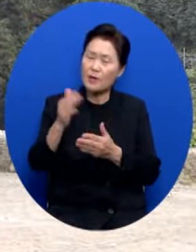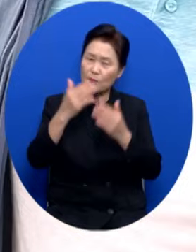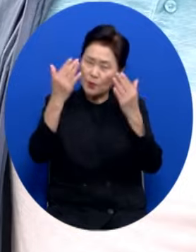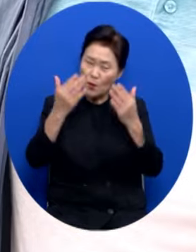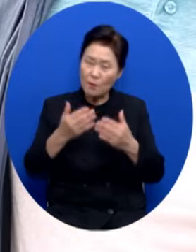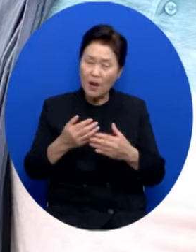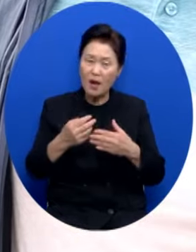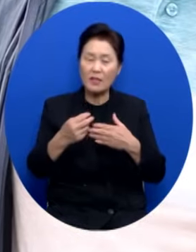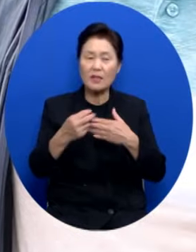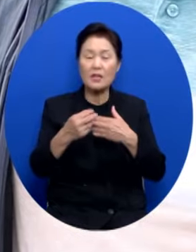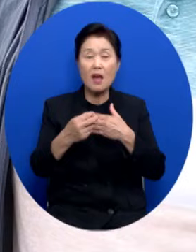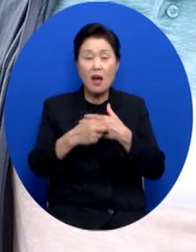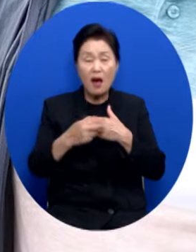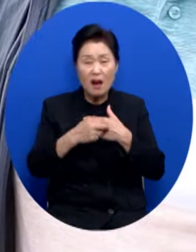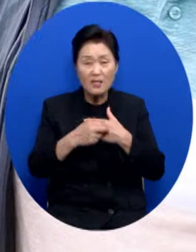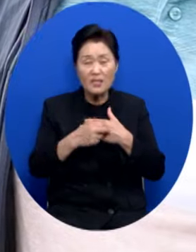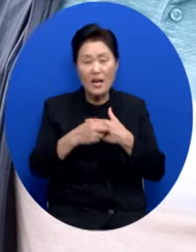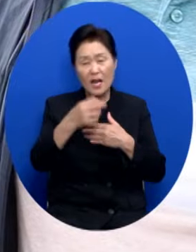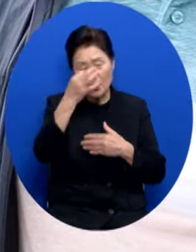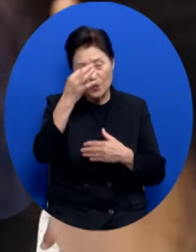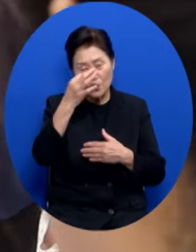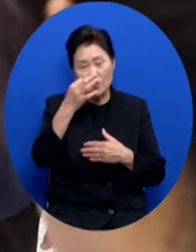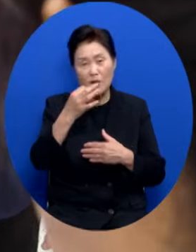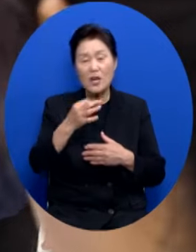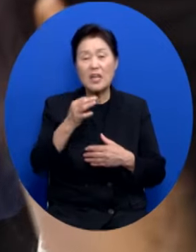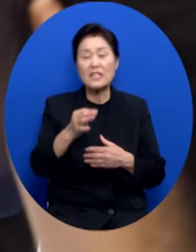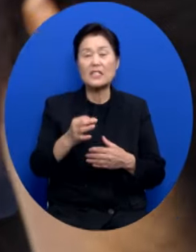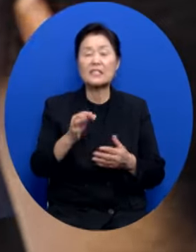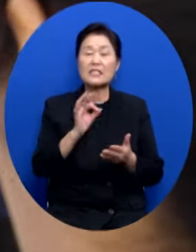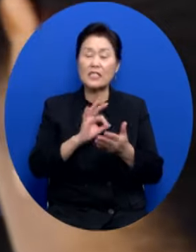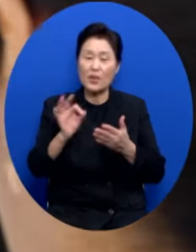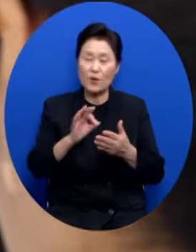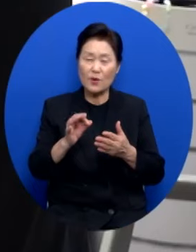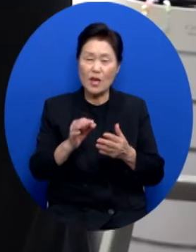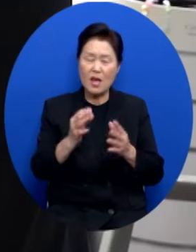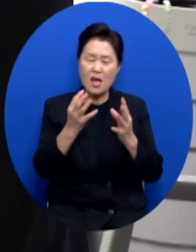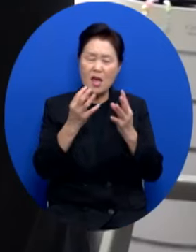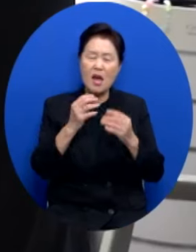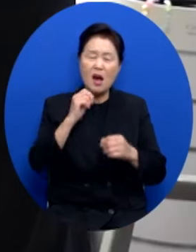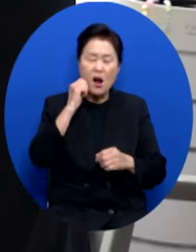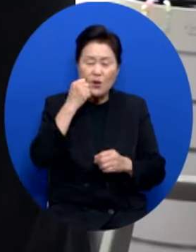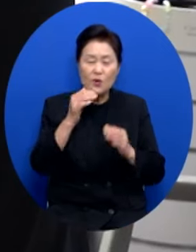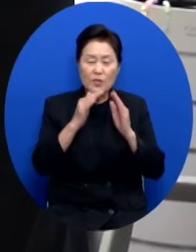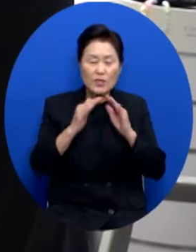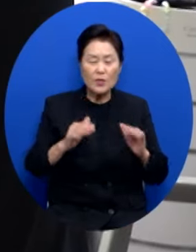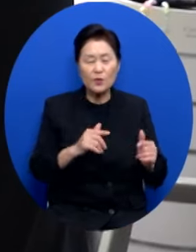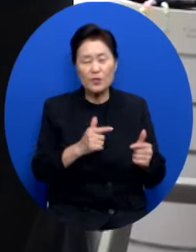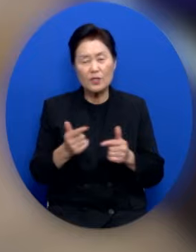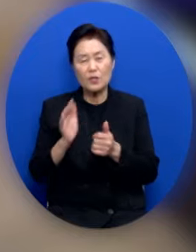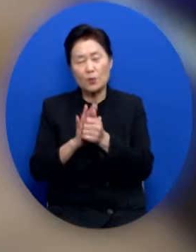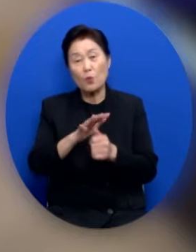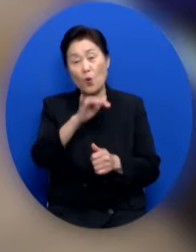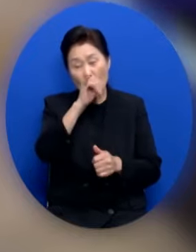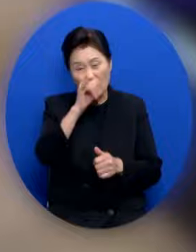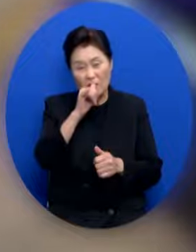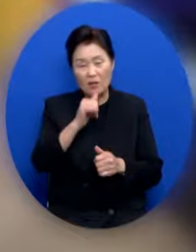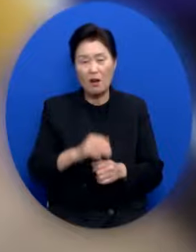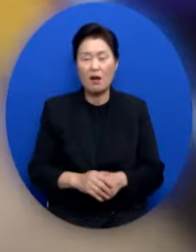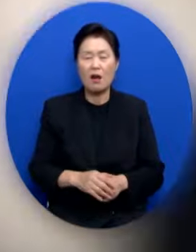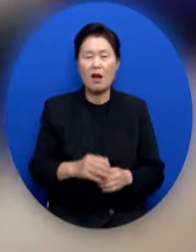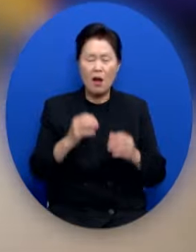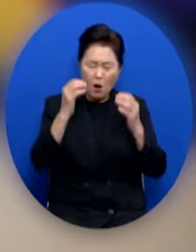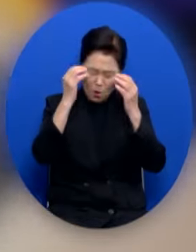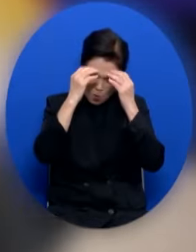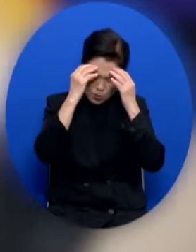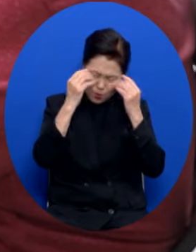의술이라는 달란트와 복음을 들고 바다를 건너는 크리스천 의사들. 그들의 헌신이 있어 고통을 당연하게 안고 살았던